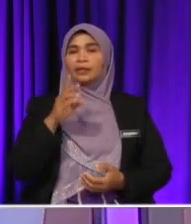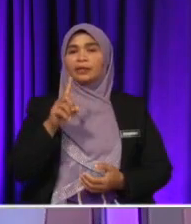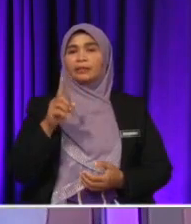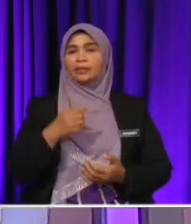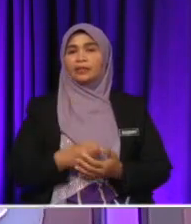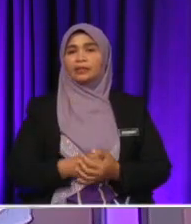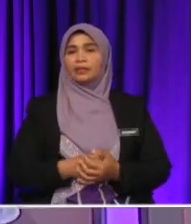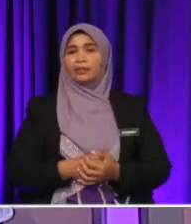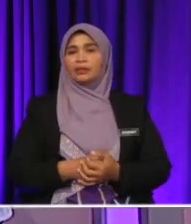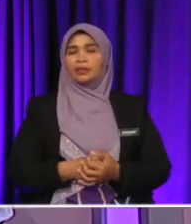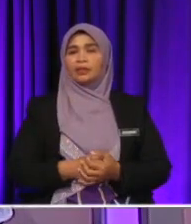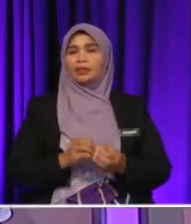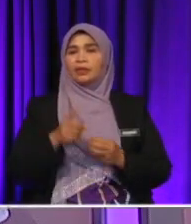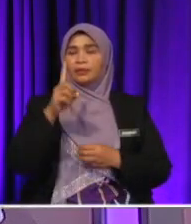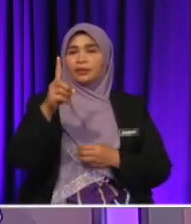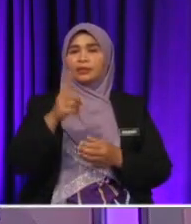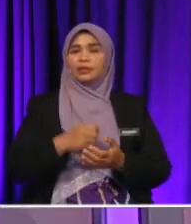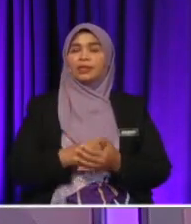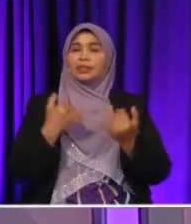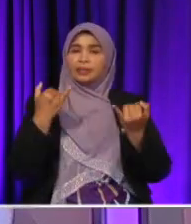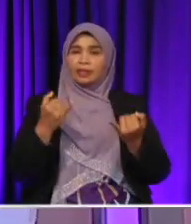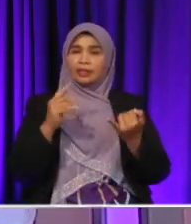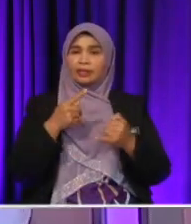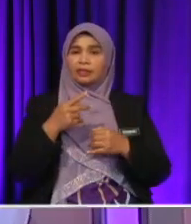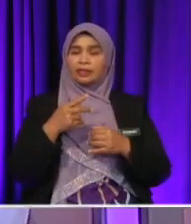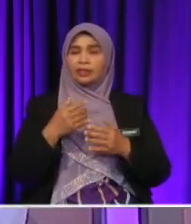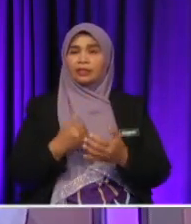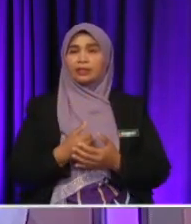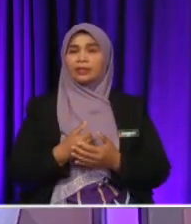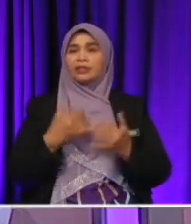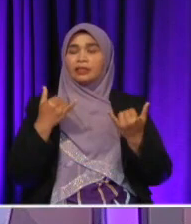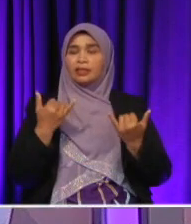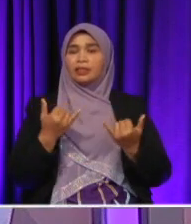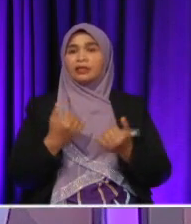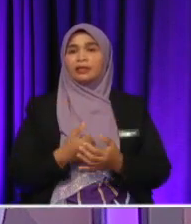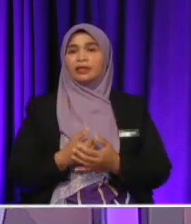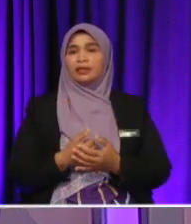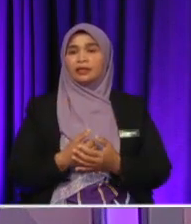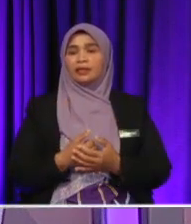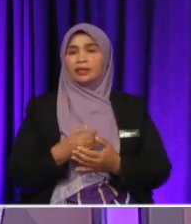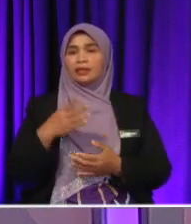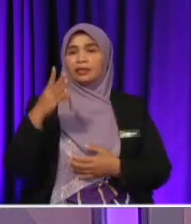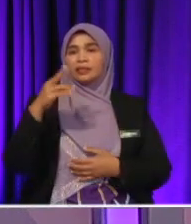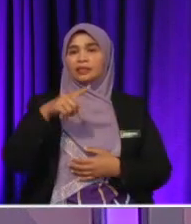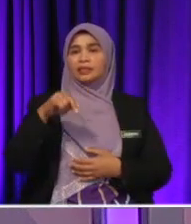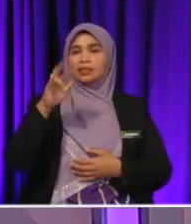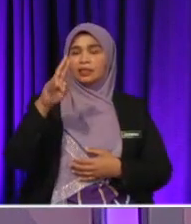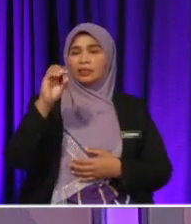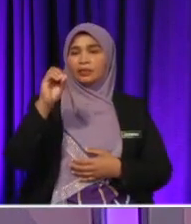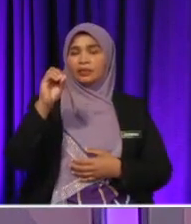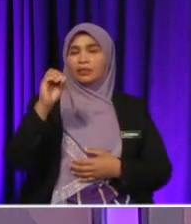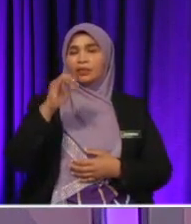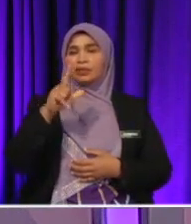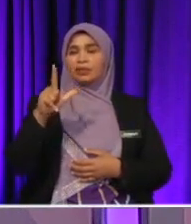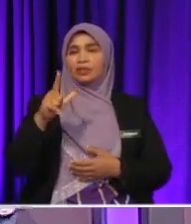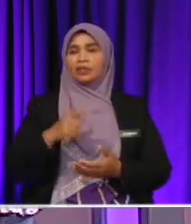satu Oke sekarang kita tinggal Zero V dry very cute satu dua tiga